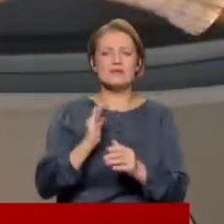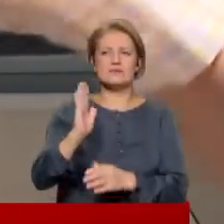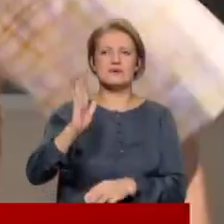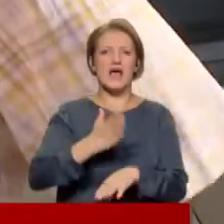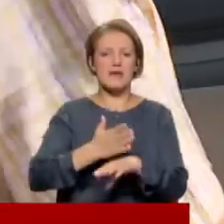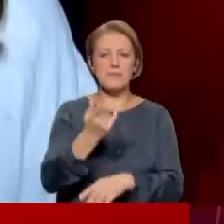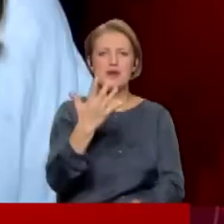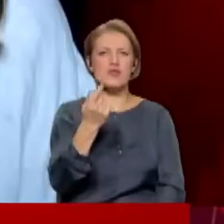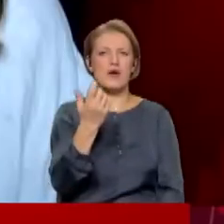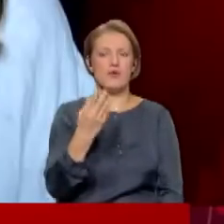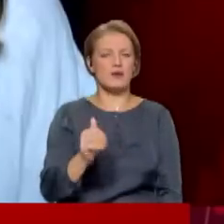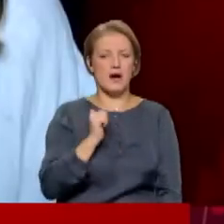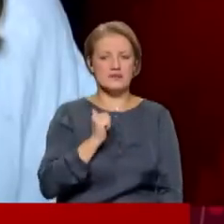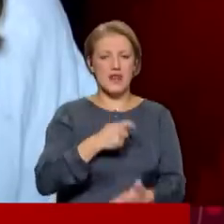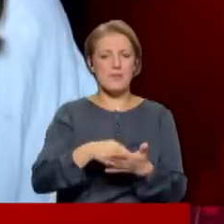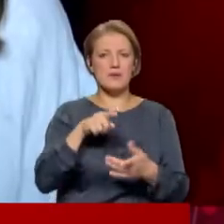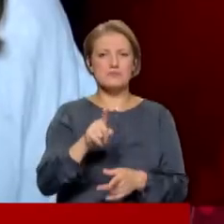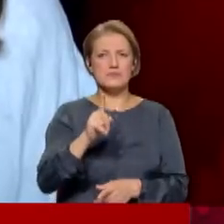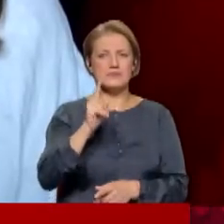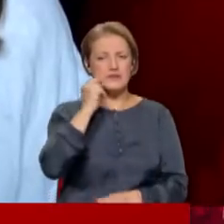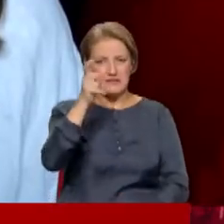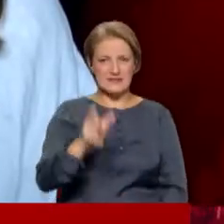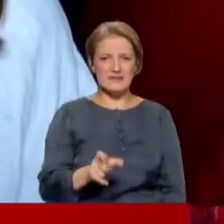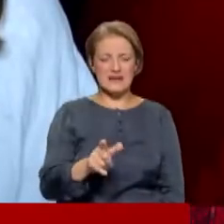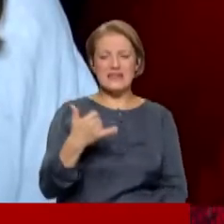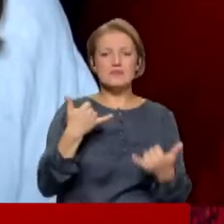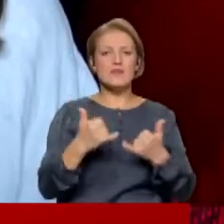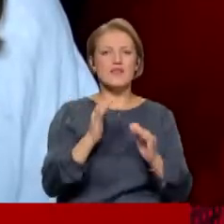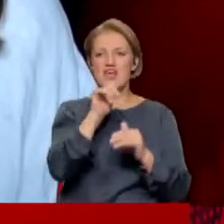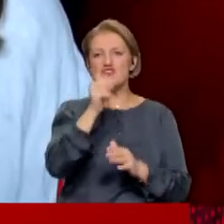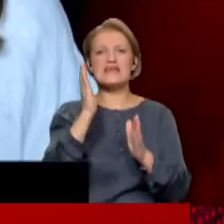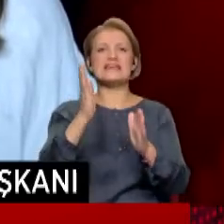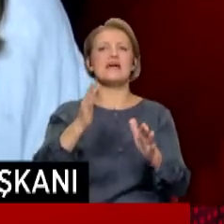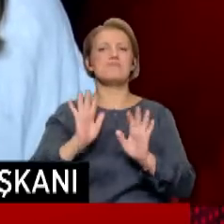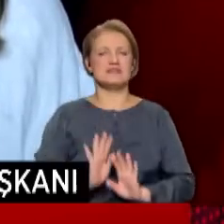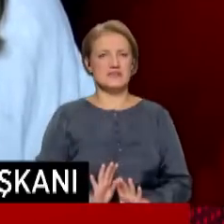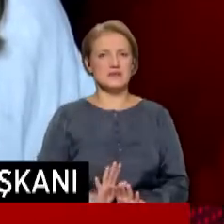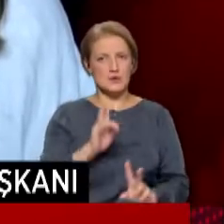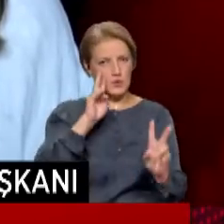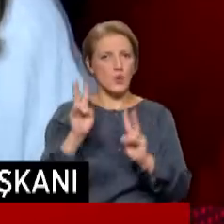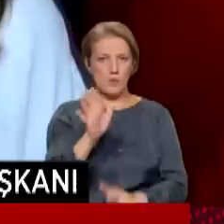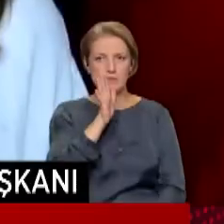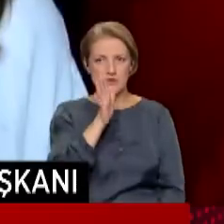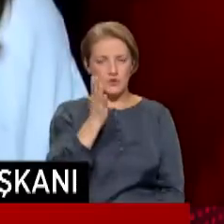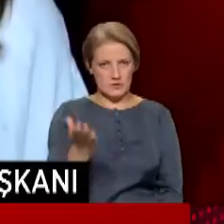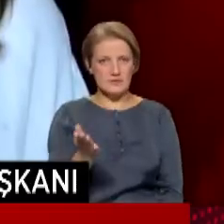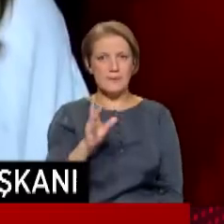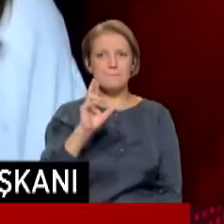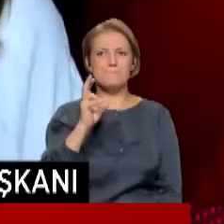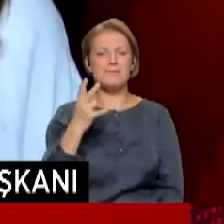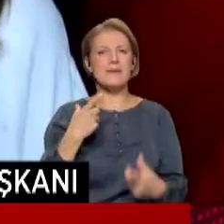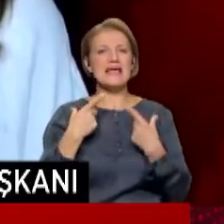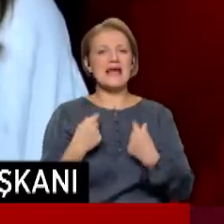Ekmek olmuş 5 lira ya. Asgari ücretli bulunan bir tüketicinin tatile hiç gidemediğini görebiliyoruz. Mavi